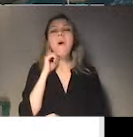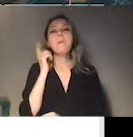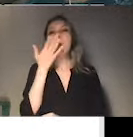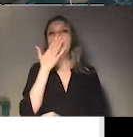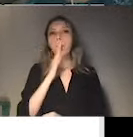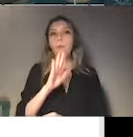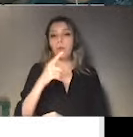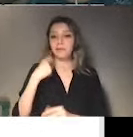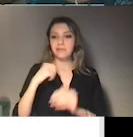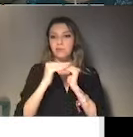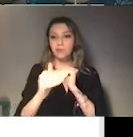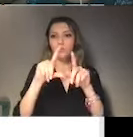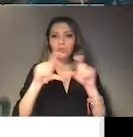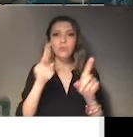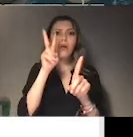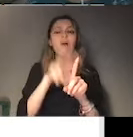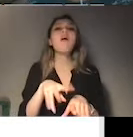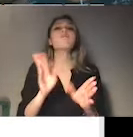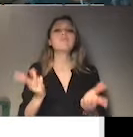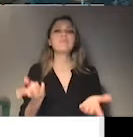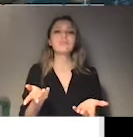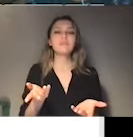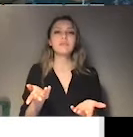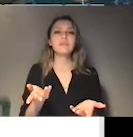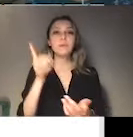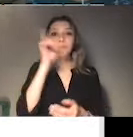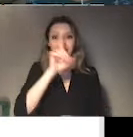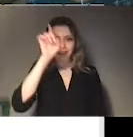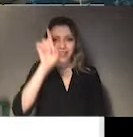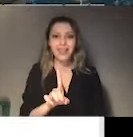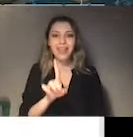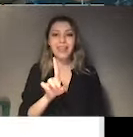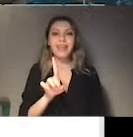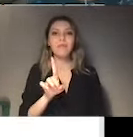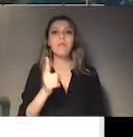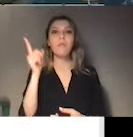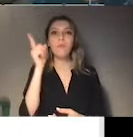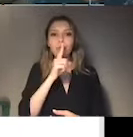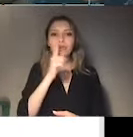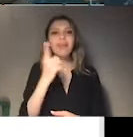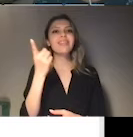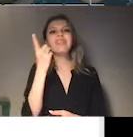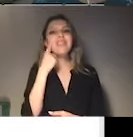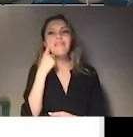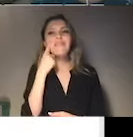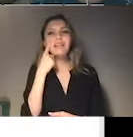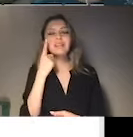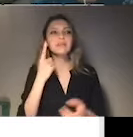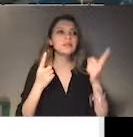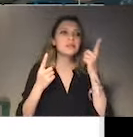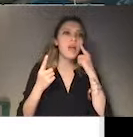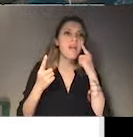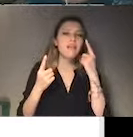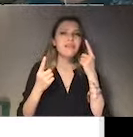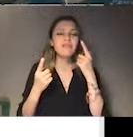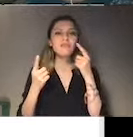katılmadığını gördüğümüz çünkü aslında ilkti ve bir parça bu devletler devletleri nasıl denetler sorusunun